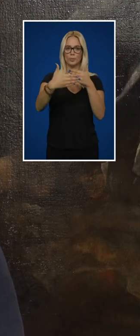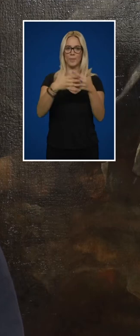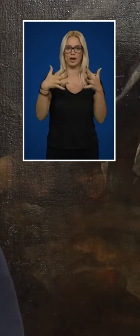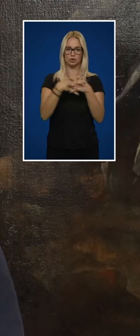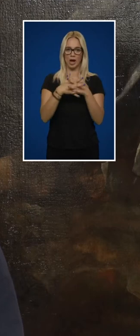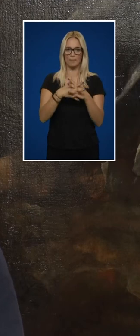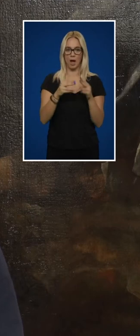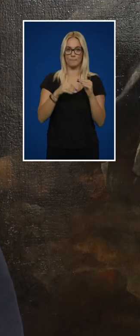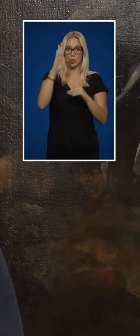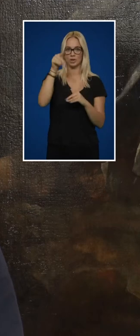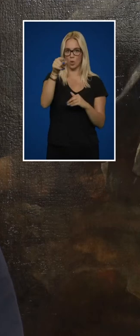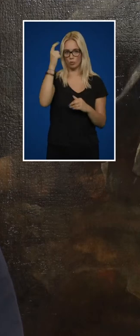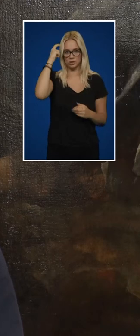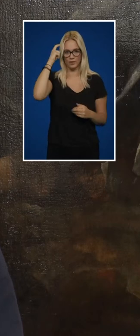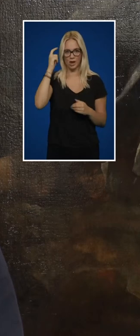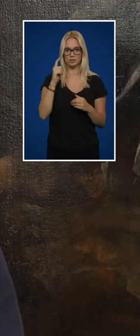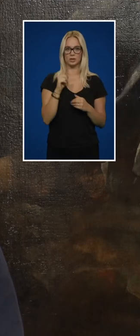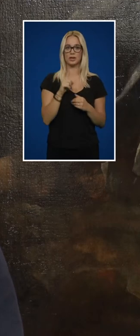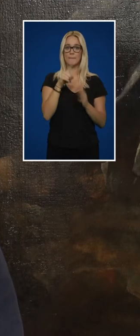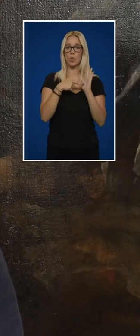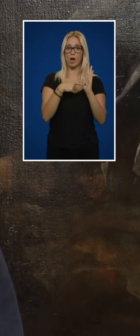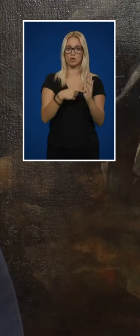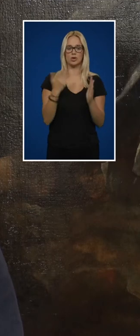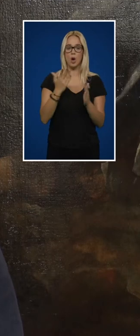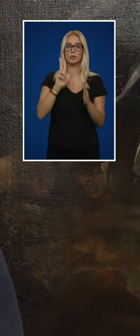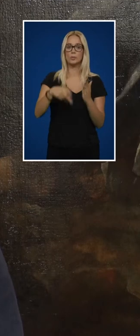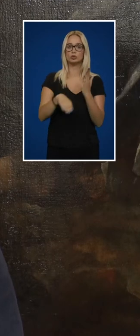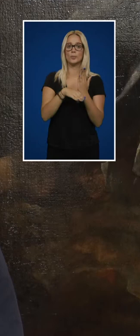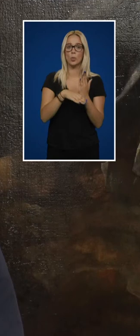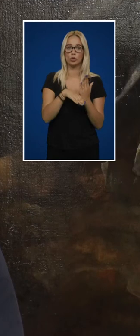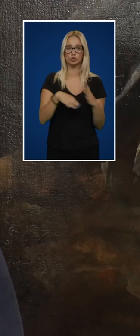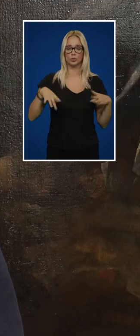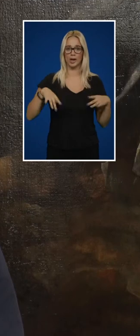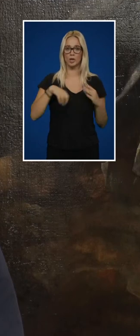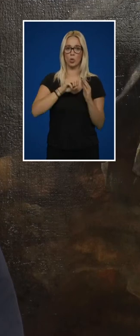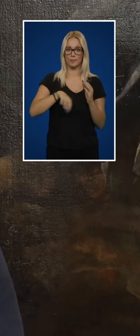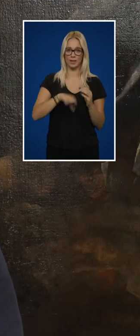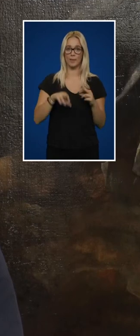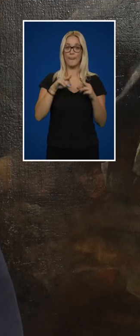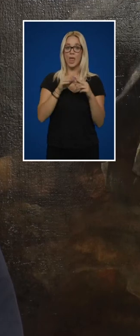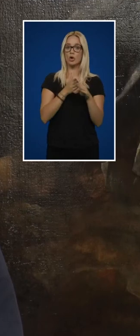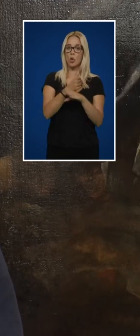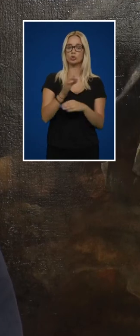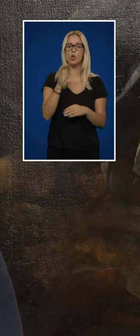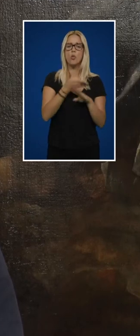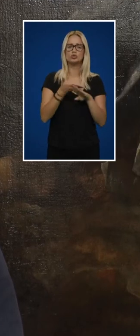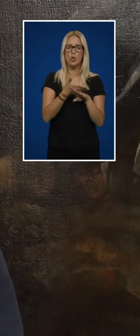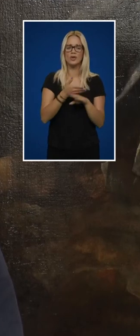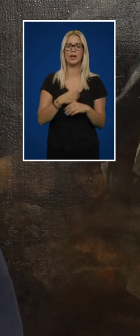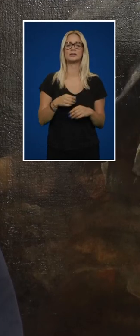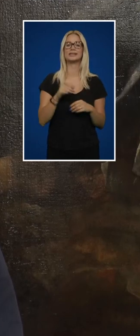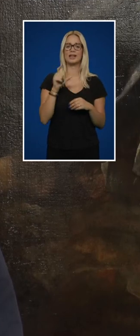prema građanima zapravo podigne tu svijest i zapravo pokažem na koji način zapravo se